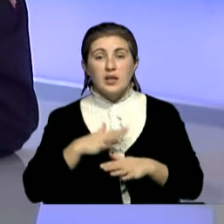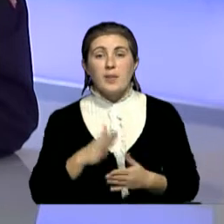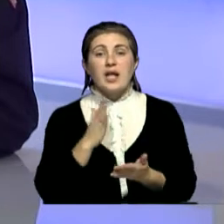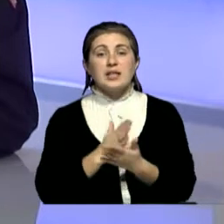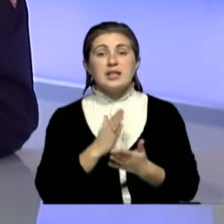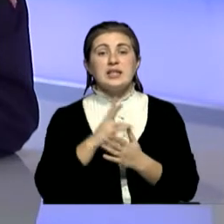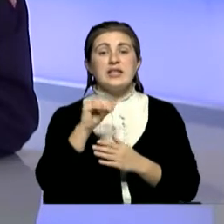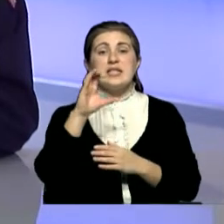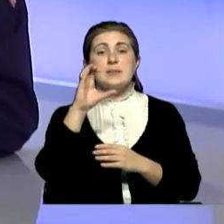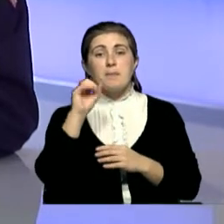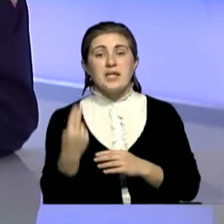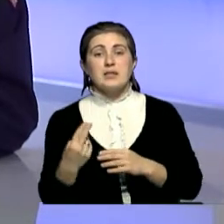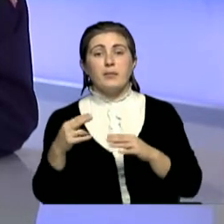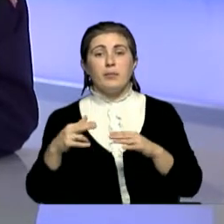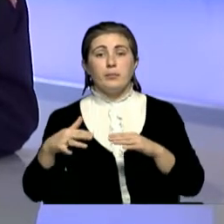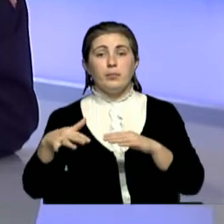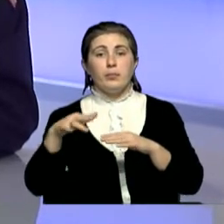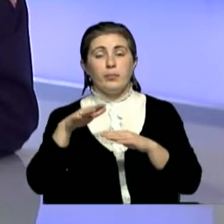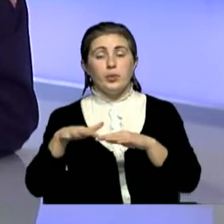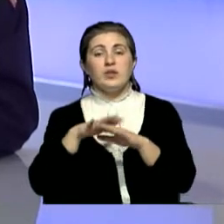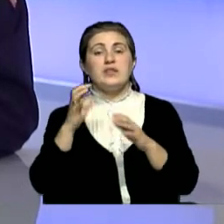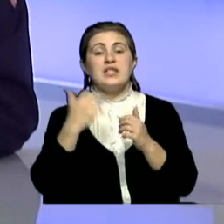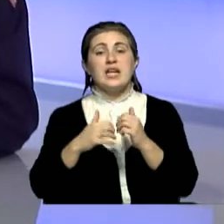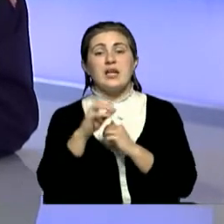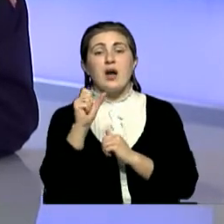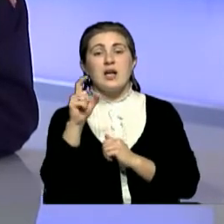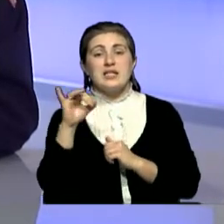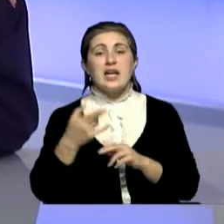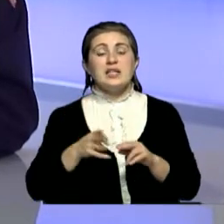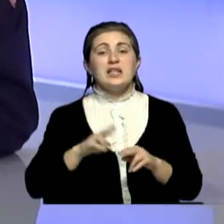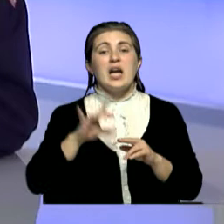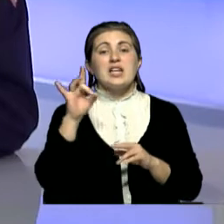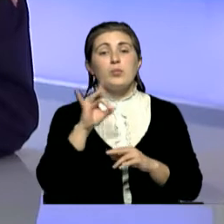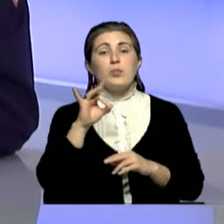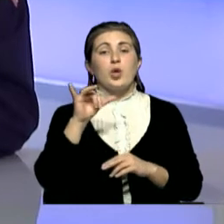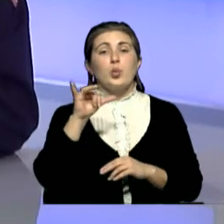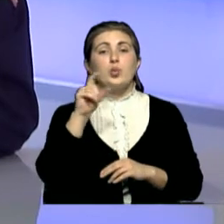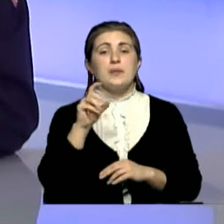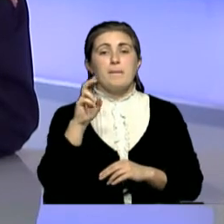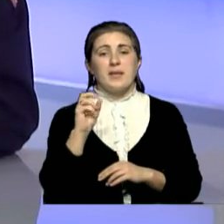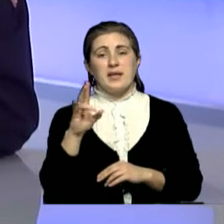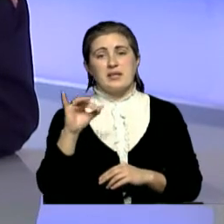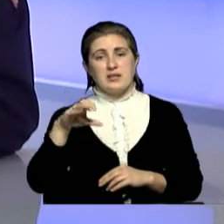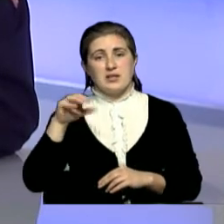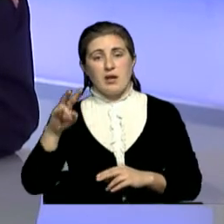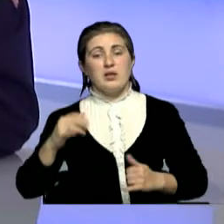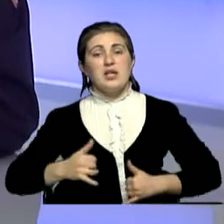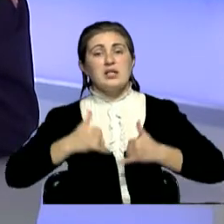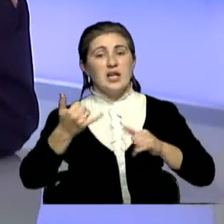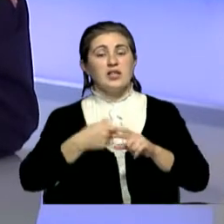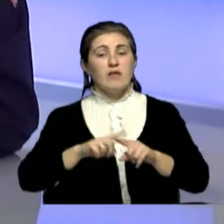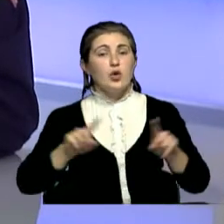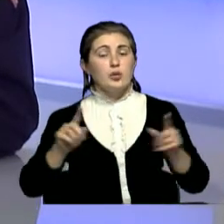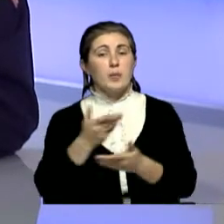находилось на спецпоселении в республиках Средней Азии. В основном это Республика Узбекистан. Для того, чтобы мы смогли